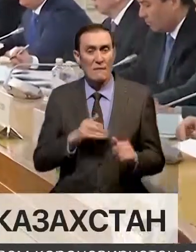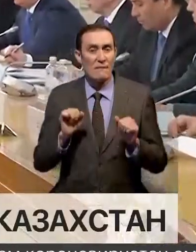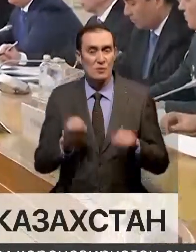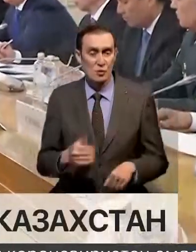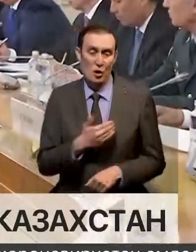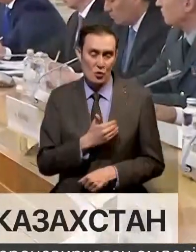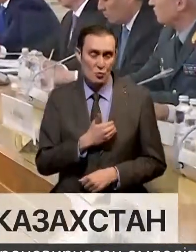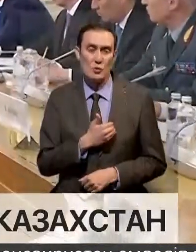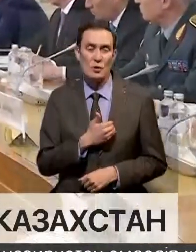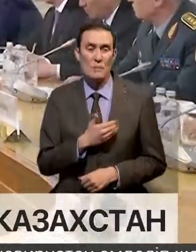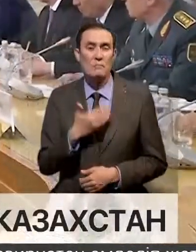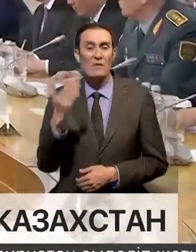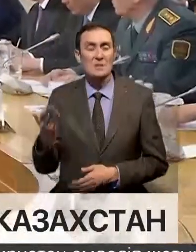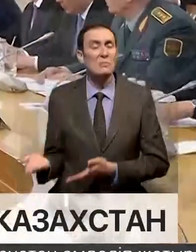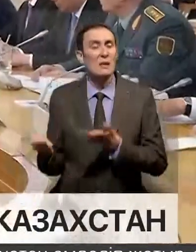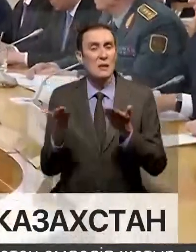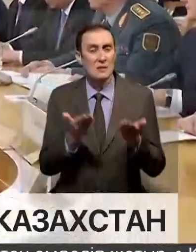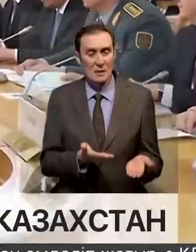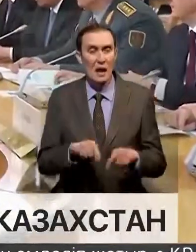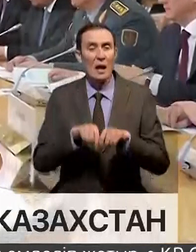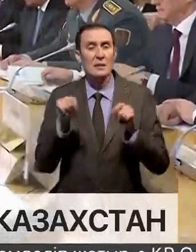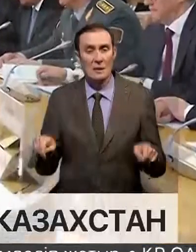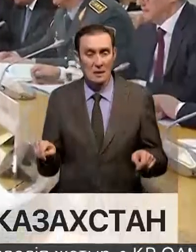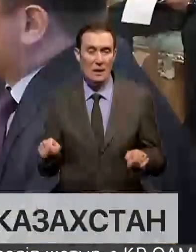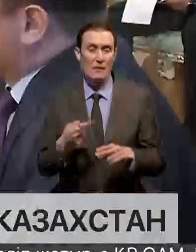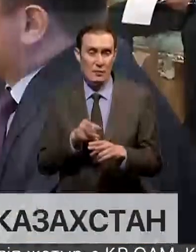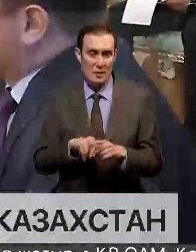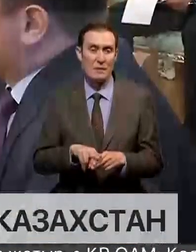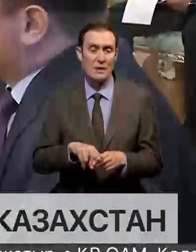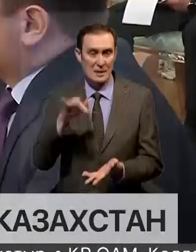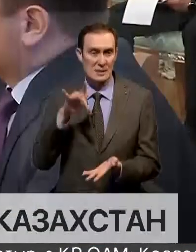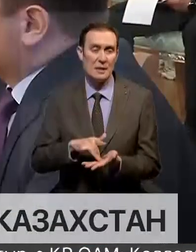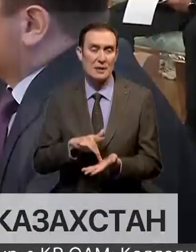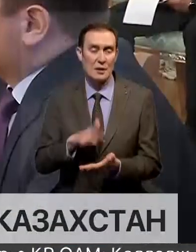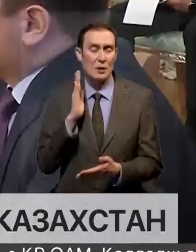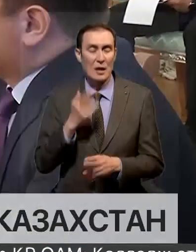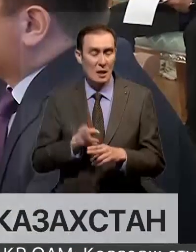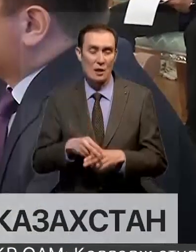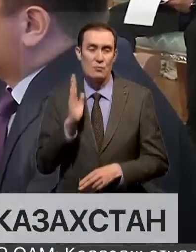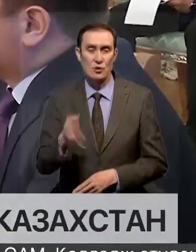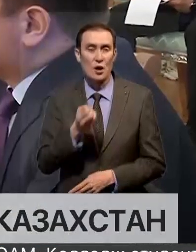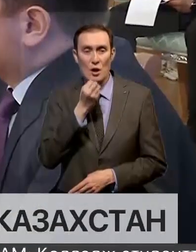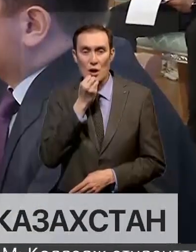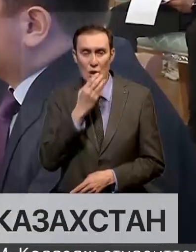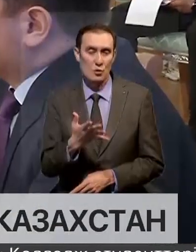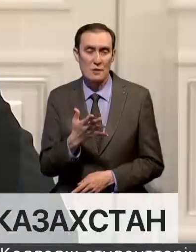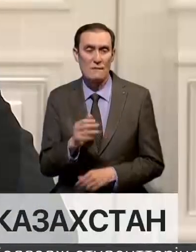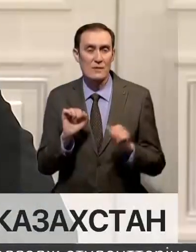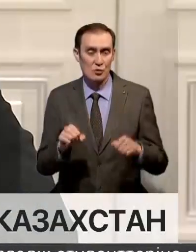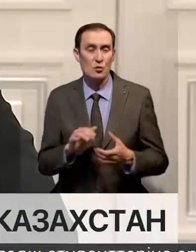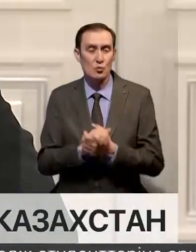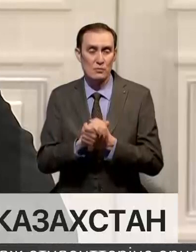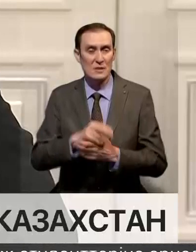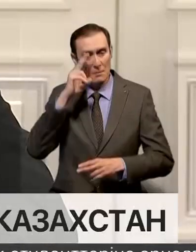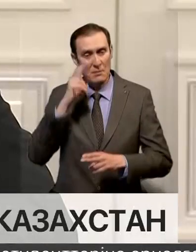хочу пригласить вас на открытие этого центра. Это будет хорошим символом дружбы